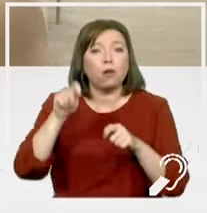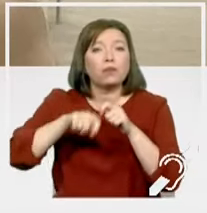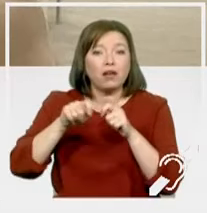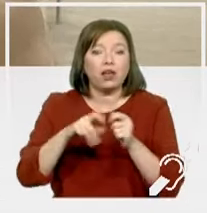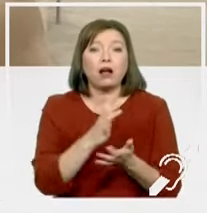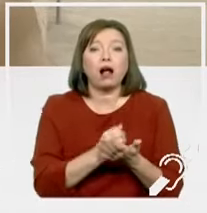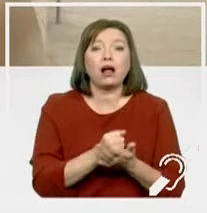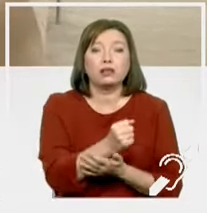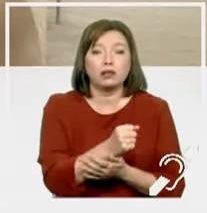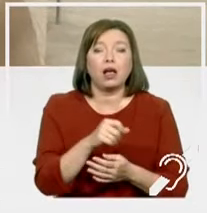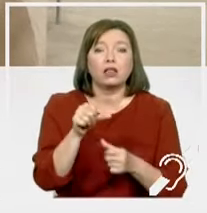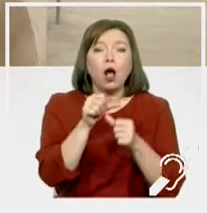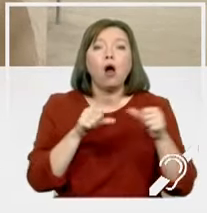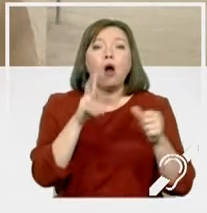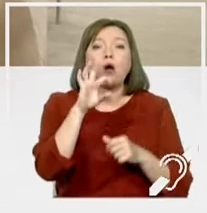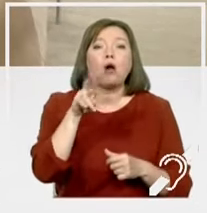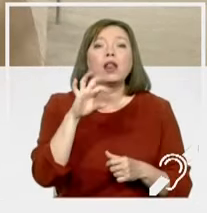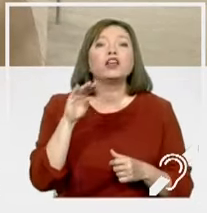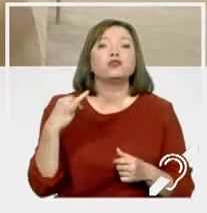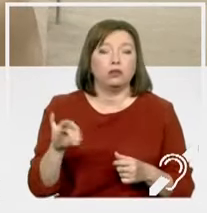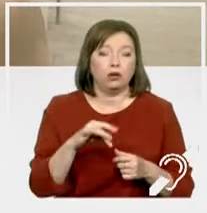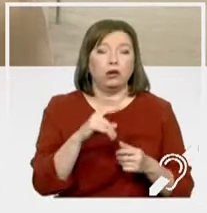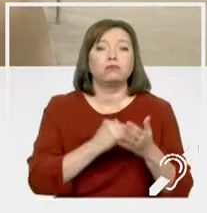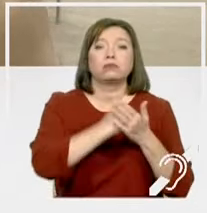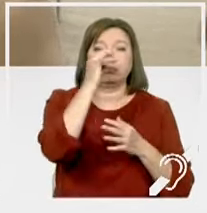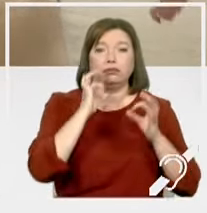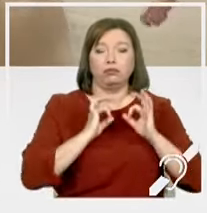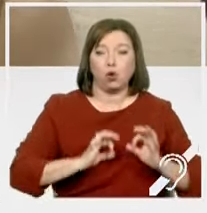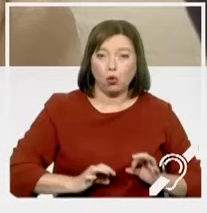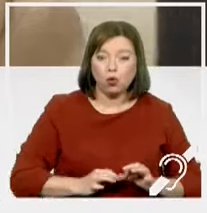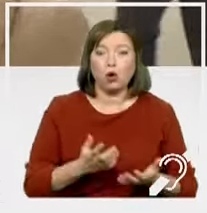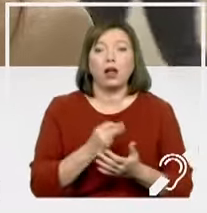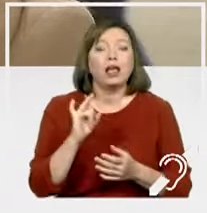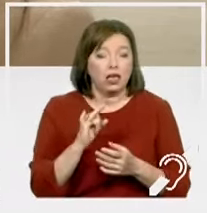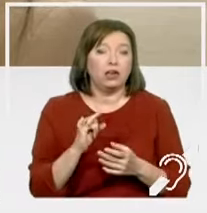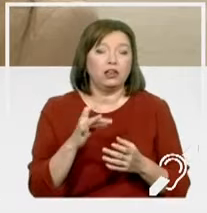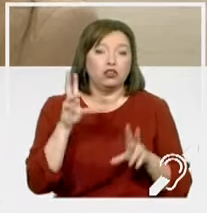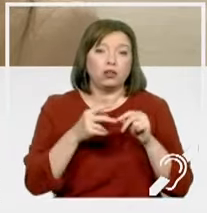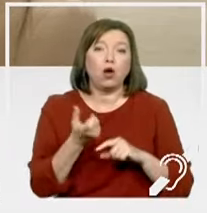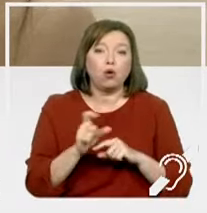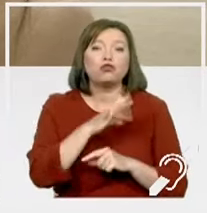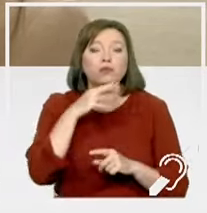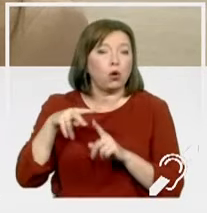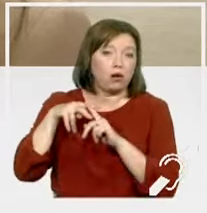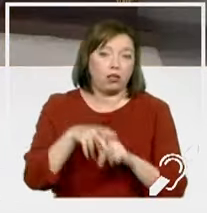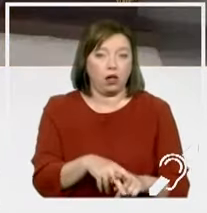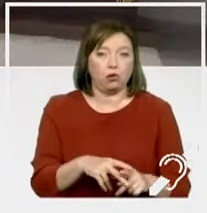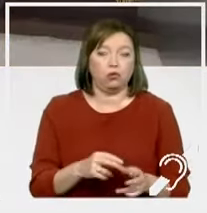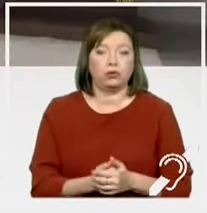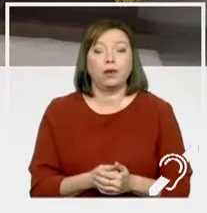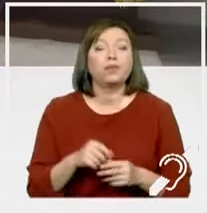evaluarea candidaților pentru colegiile din cadrul Consiliului Superior al Procurorilor și probabil că este un volum mai mare în